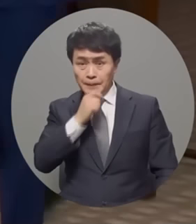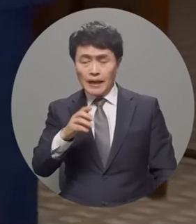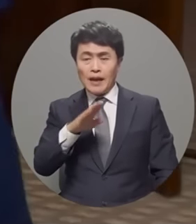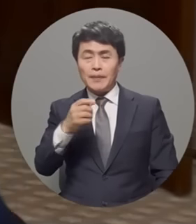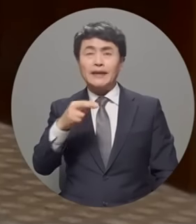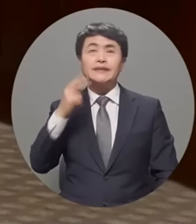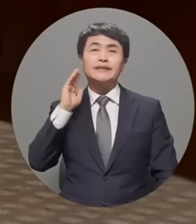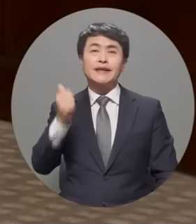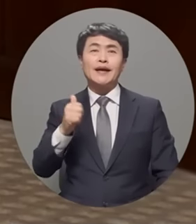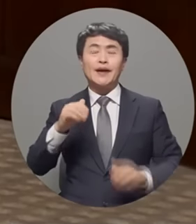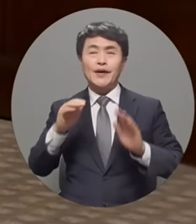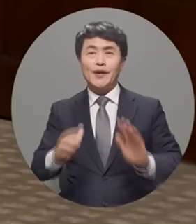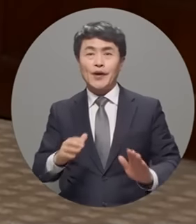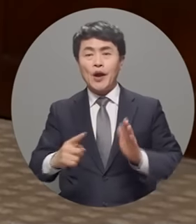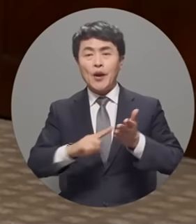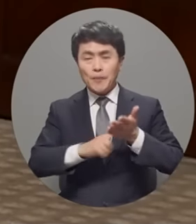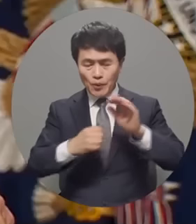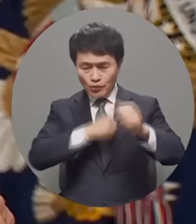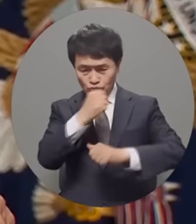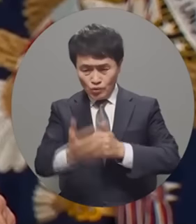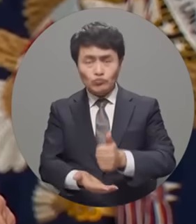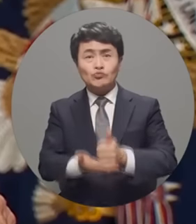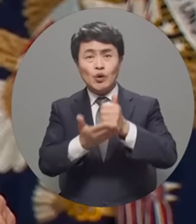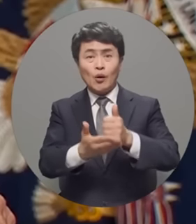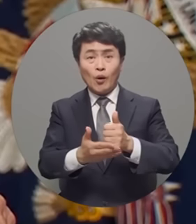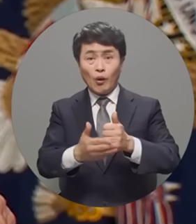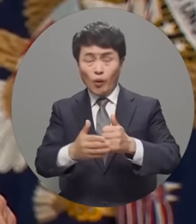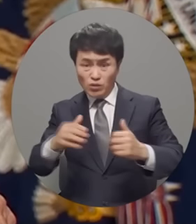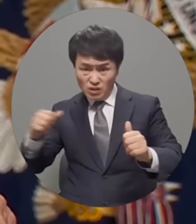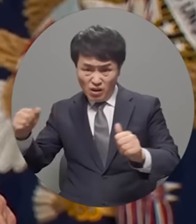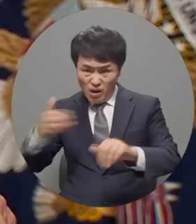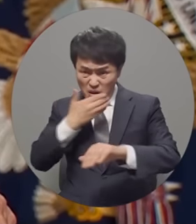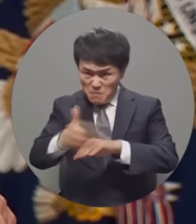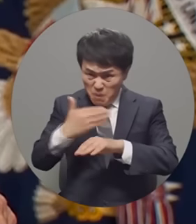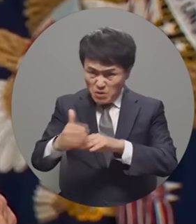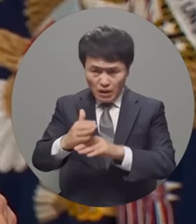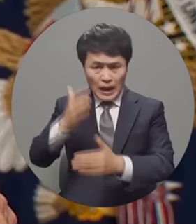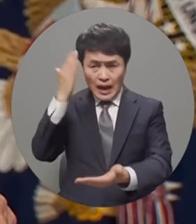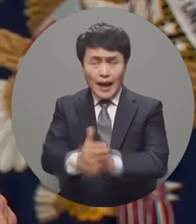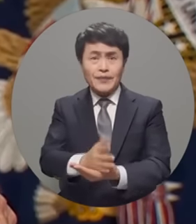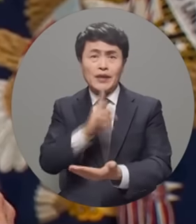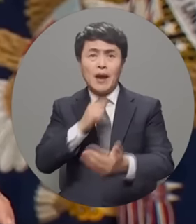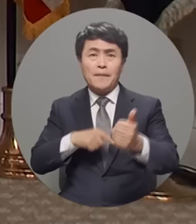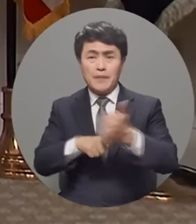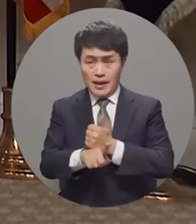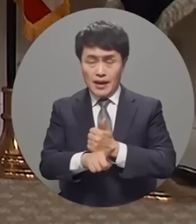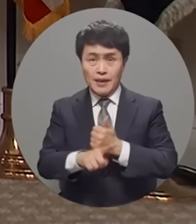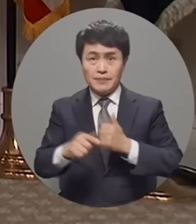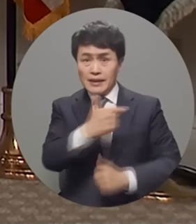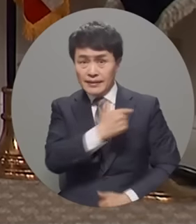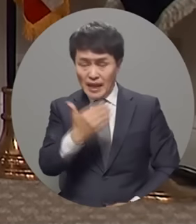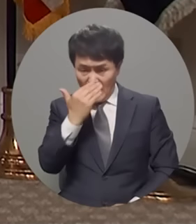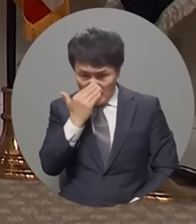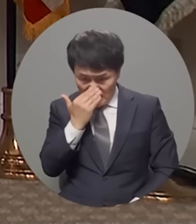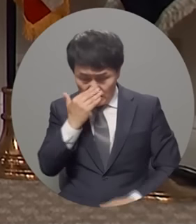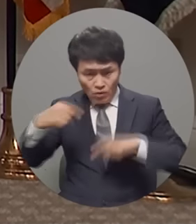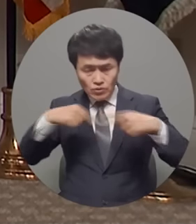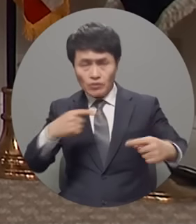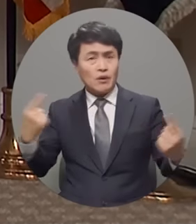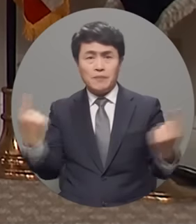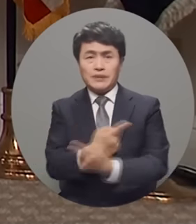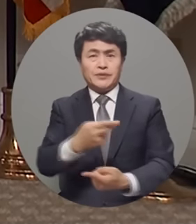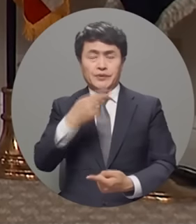대통령은 오늘 표현의 자유는 존중하되 폭력은 안 된다는 말로 경고하면서 대이스라엘 정책도 바꾸지 않을 거라고